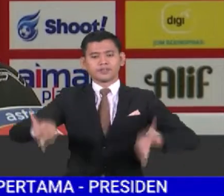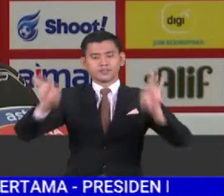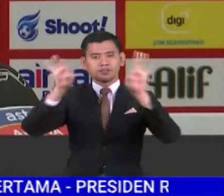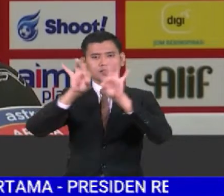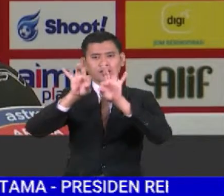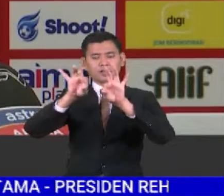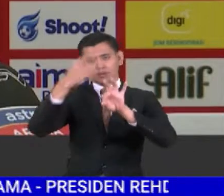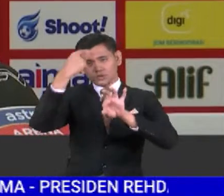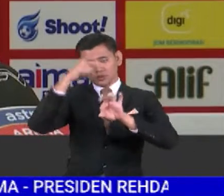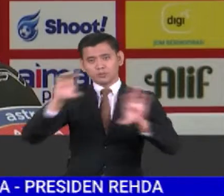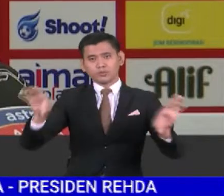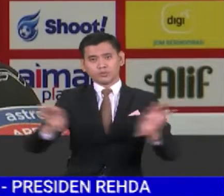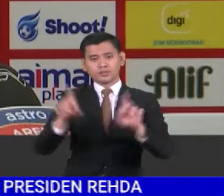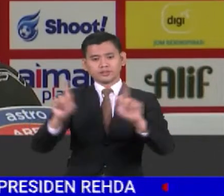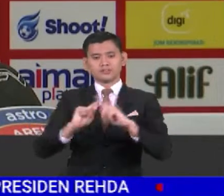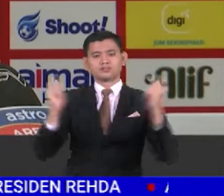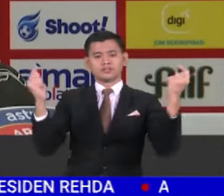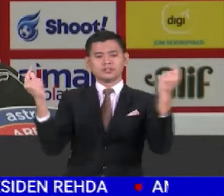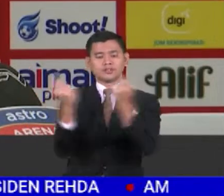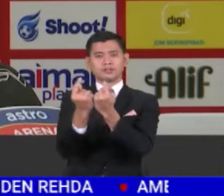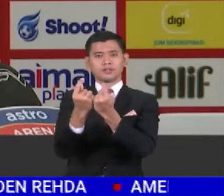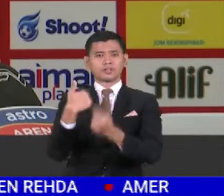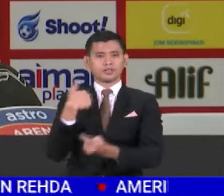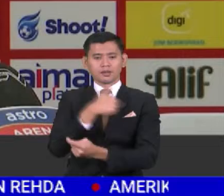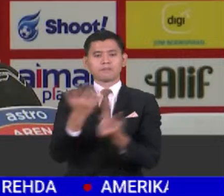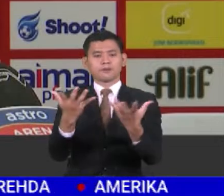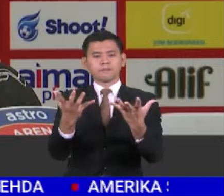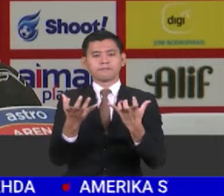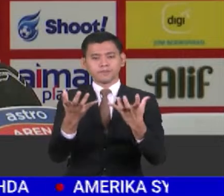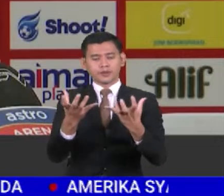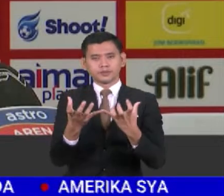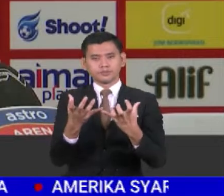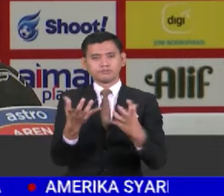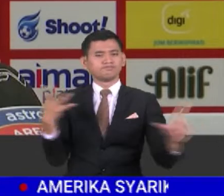club, one title more, because